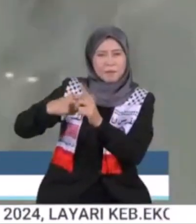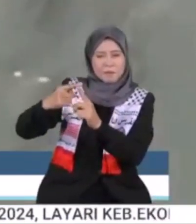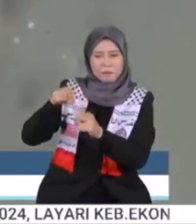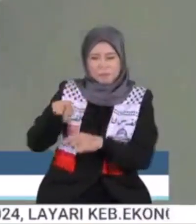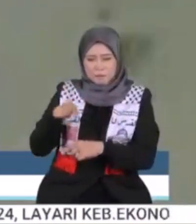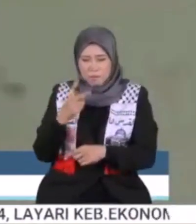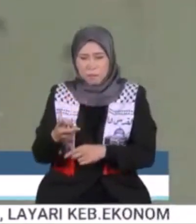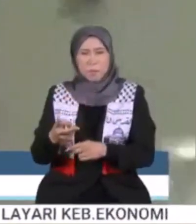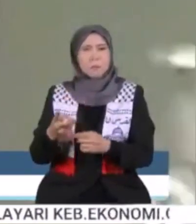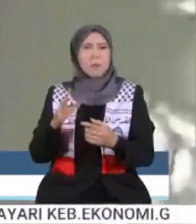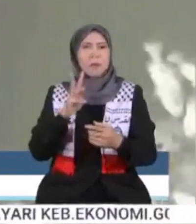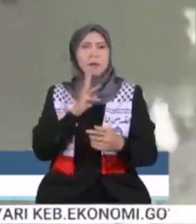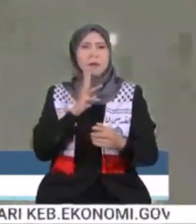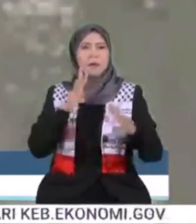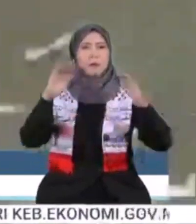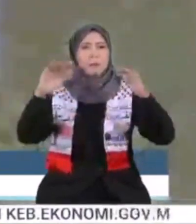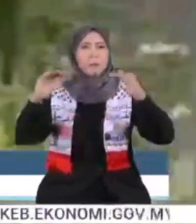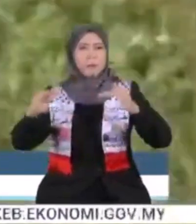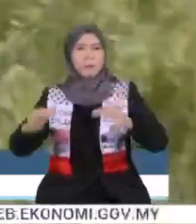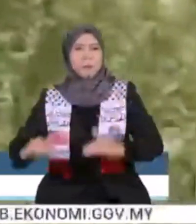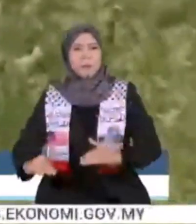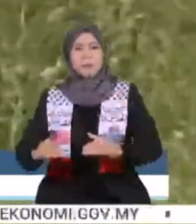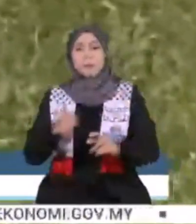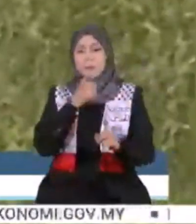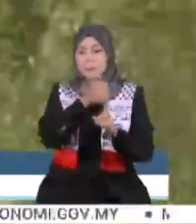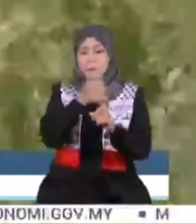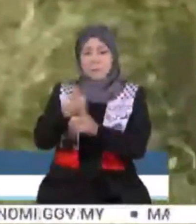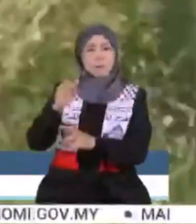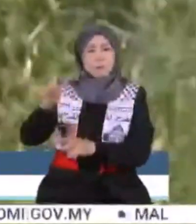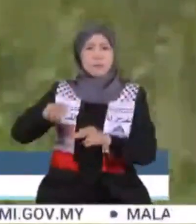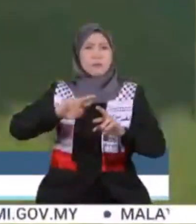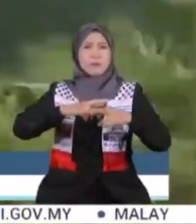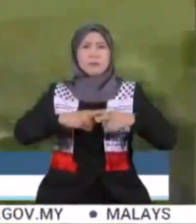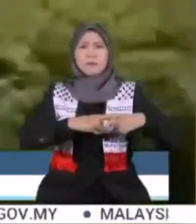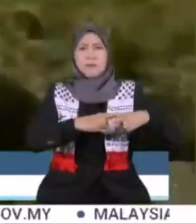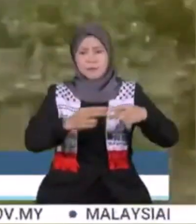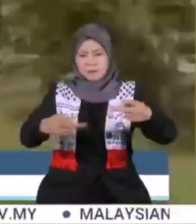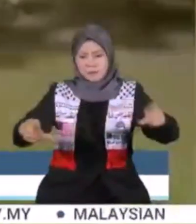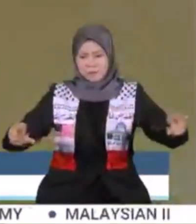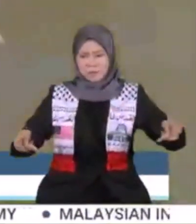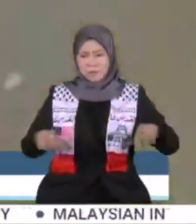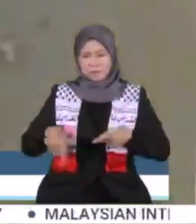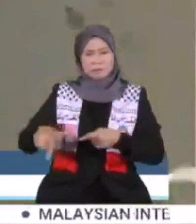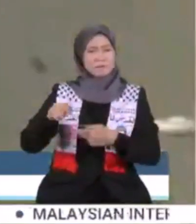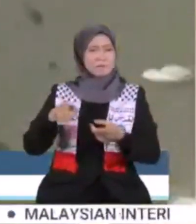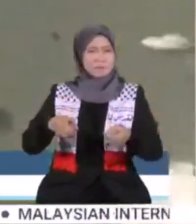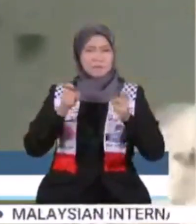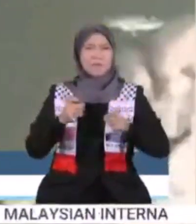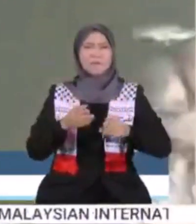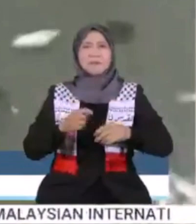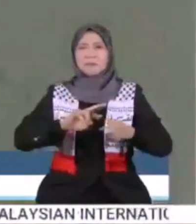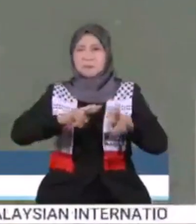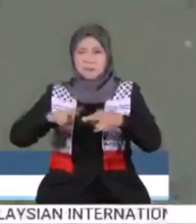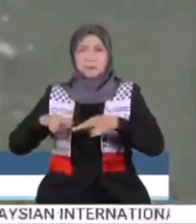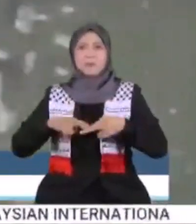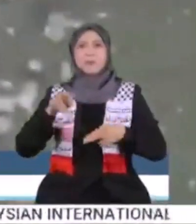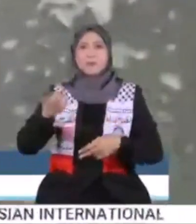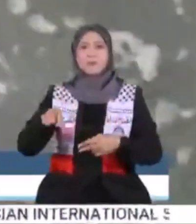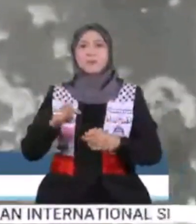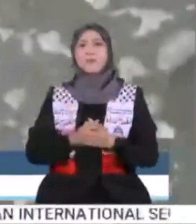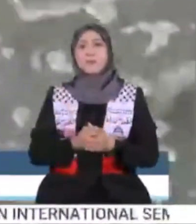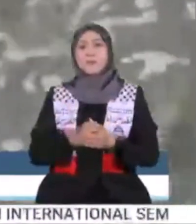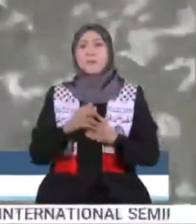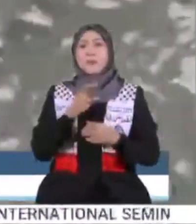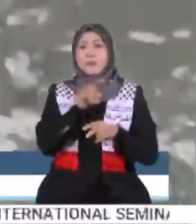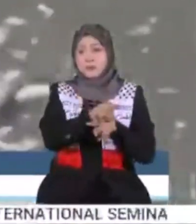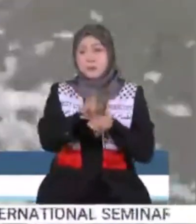kolam didapati merosot. Pihak loji diarah membaiki semula sistem loji kumbahan serta-merta. Penguatkuasaan susulan telah